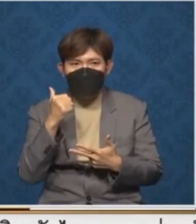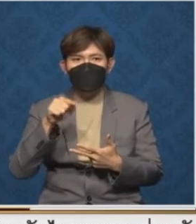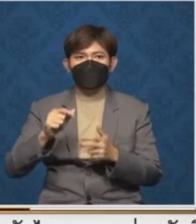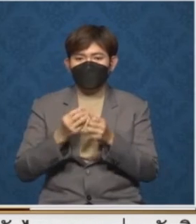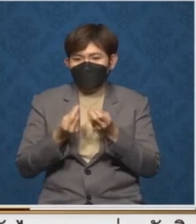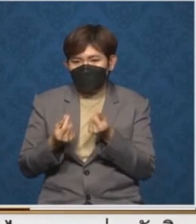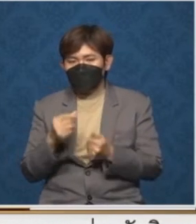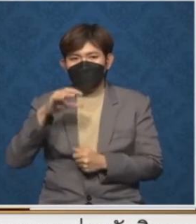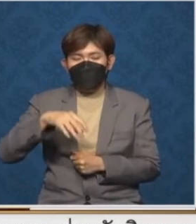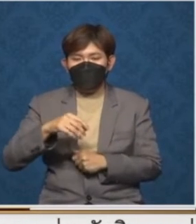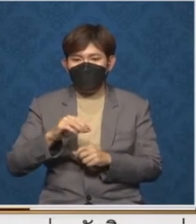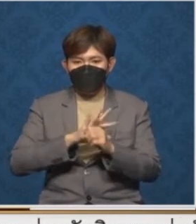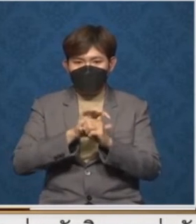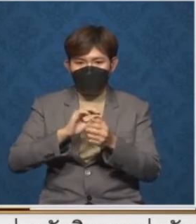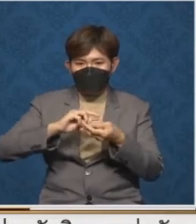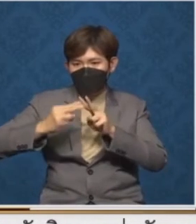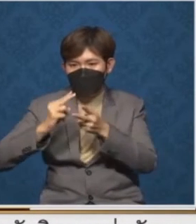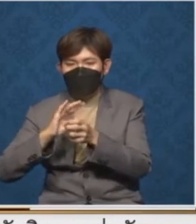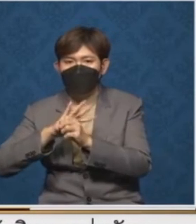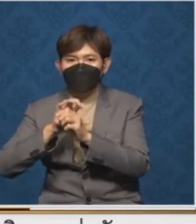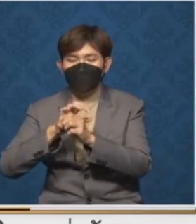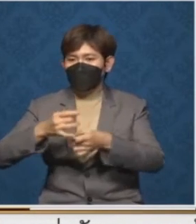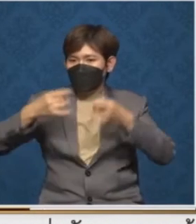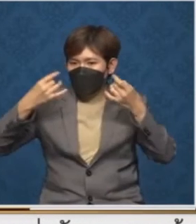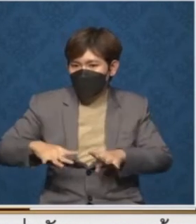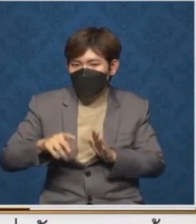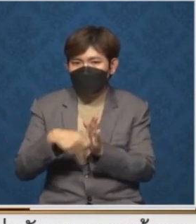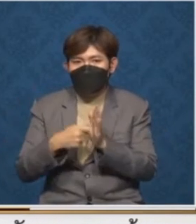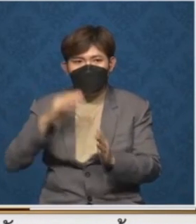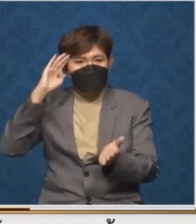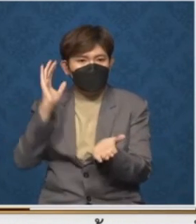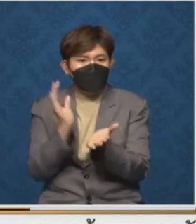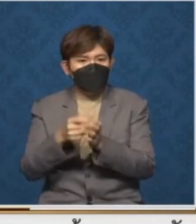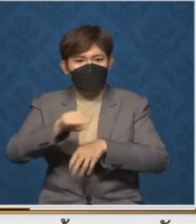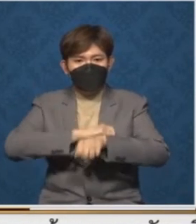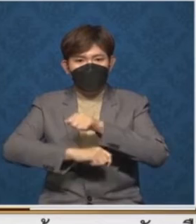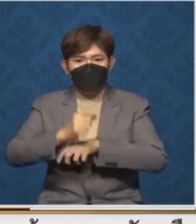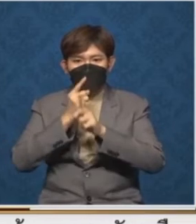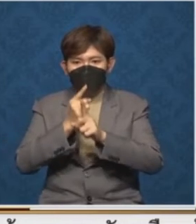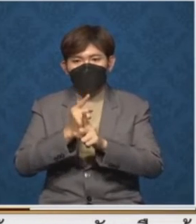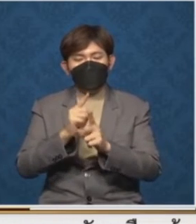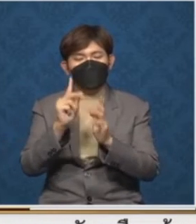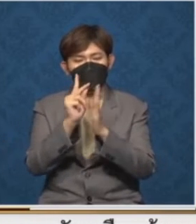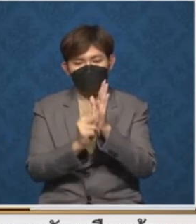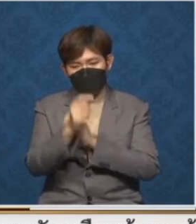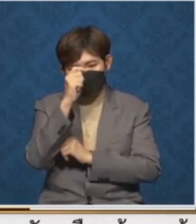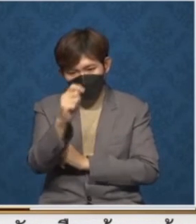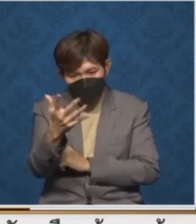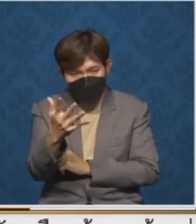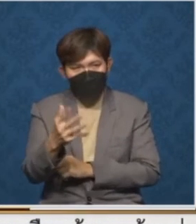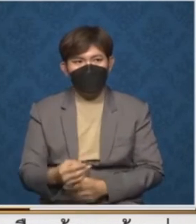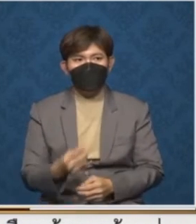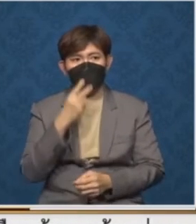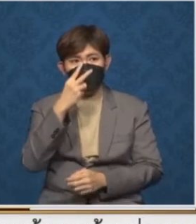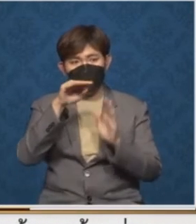่จิงแผ่นต่ไปครับกร้โนดการสั่งปิด 1 เดือน พ่ามย้ายแหงงานจาย เป